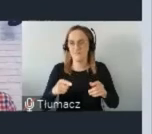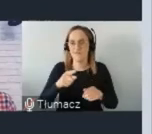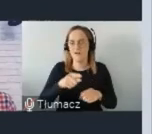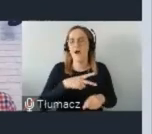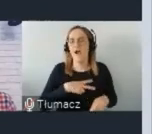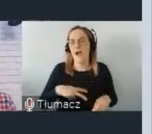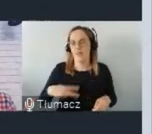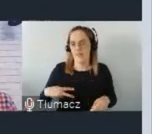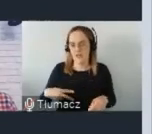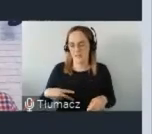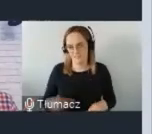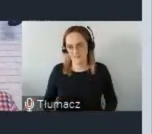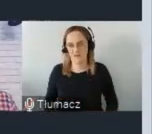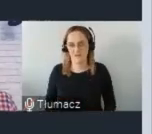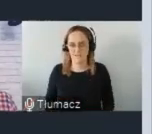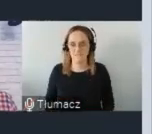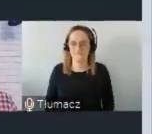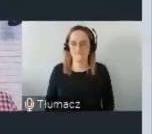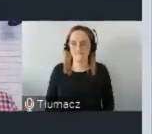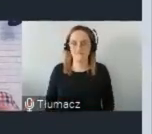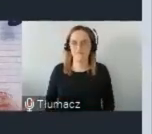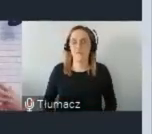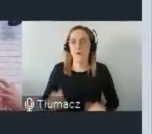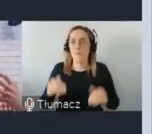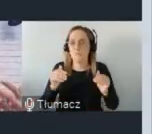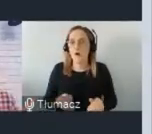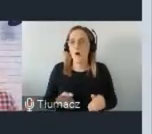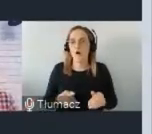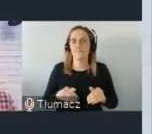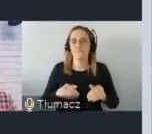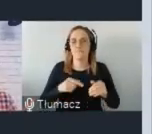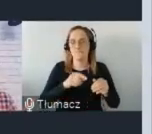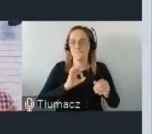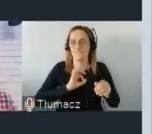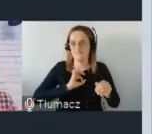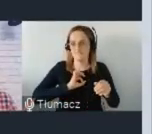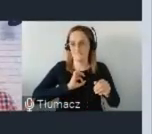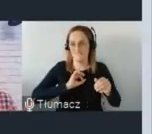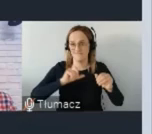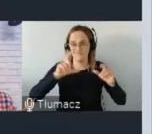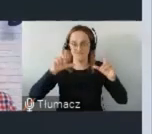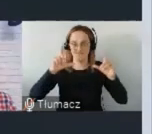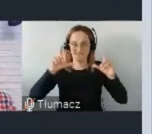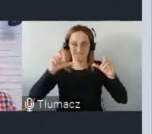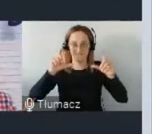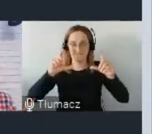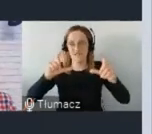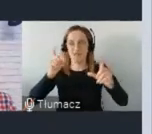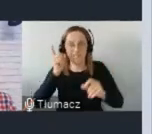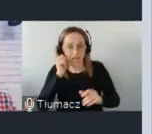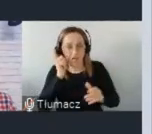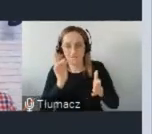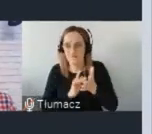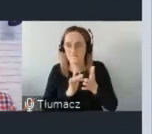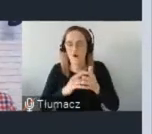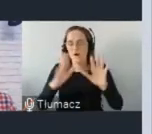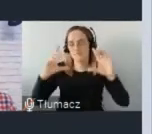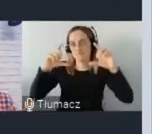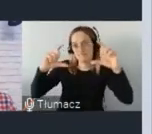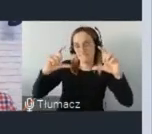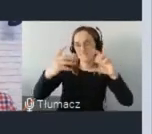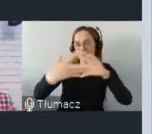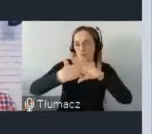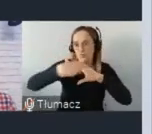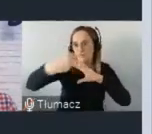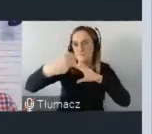Ontario, w stanie Ontario. I mogą, kierując te smartfony czy tablety, ożywić obrazy. Będę chciał